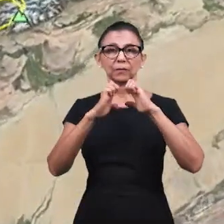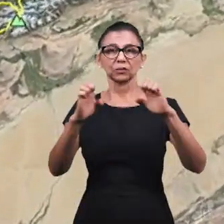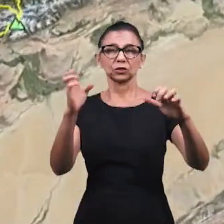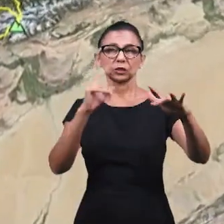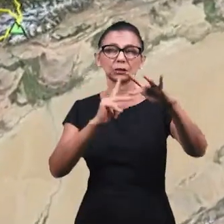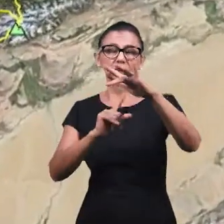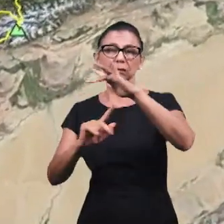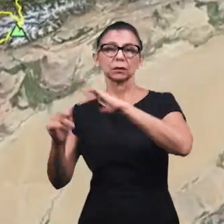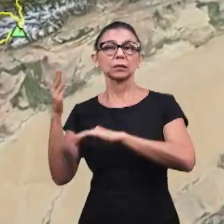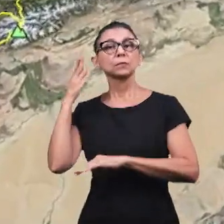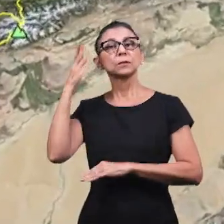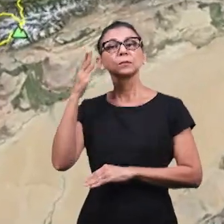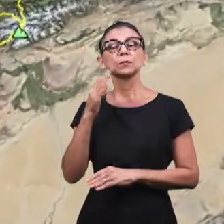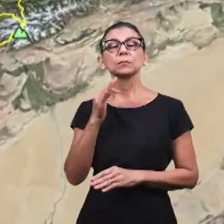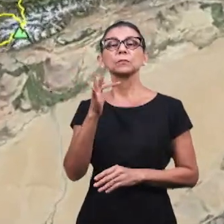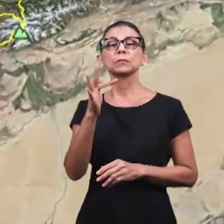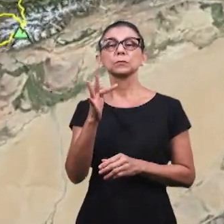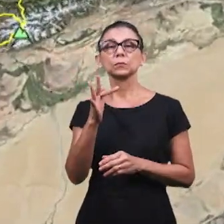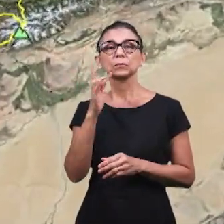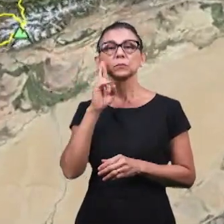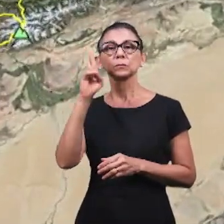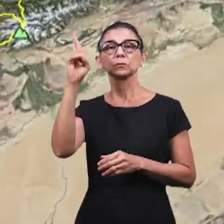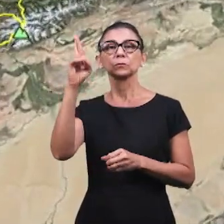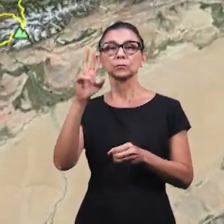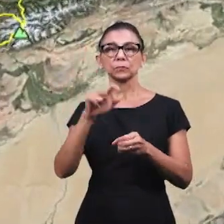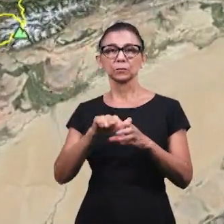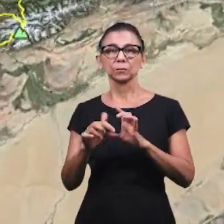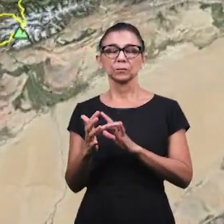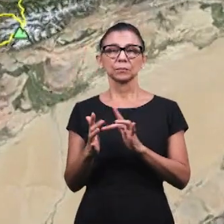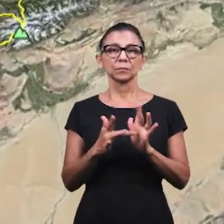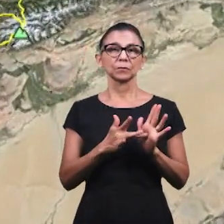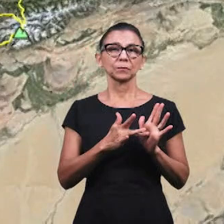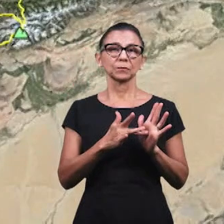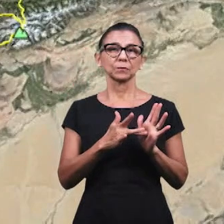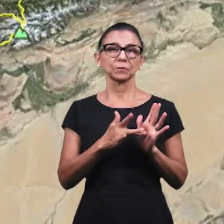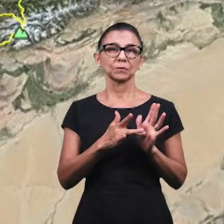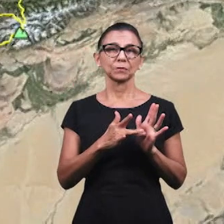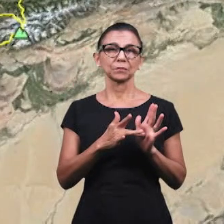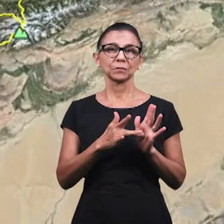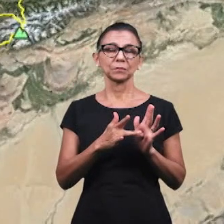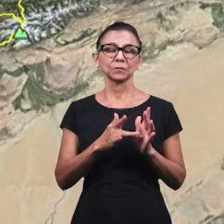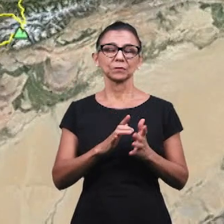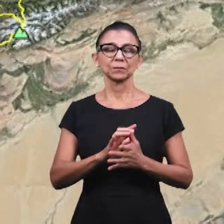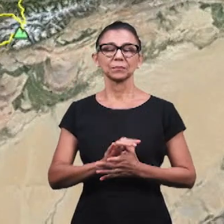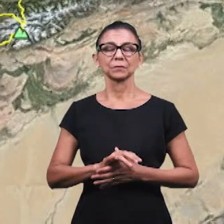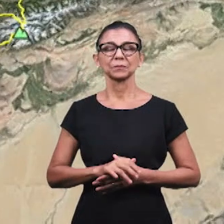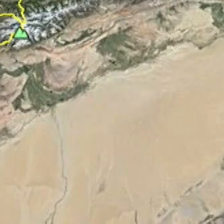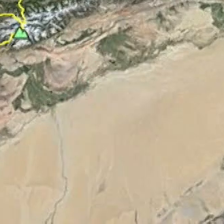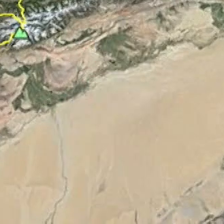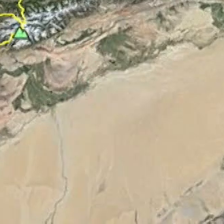éternel et par le message du retour imminent du Seigneur Jésus.